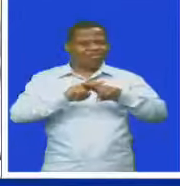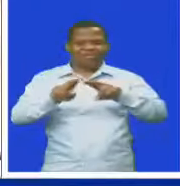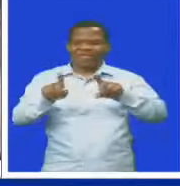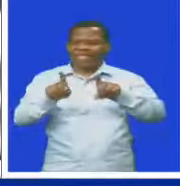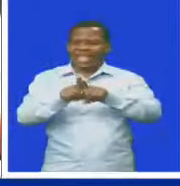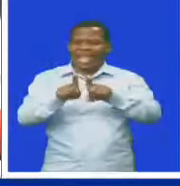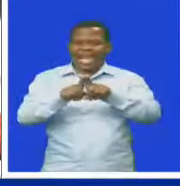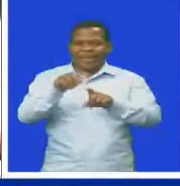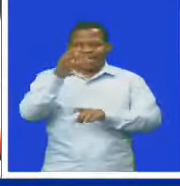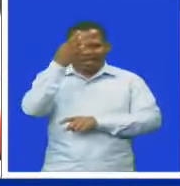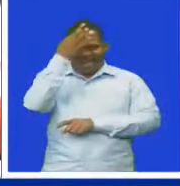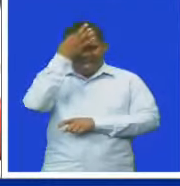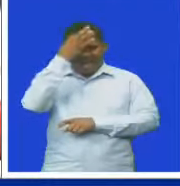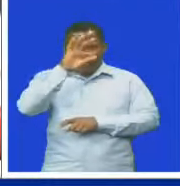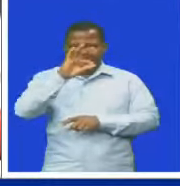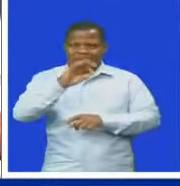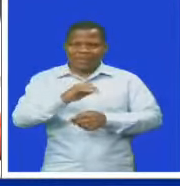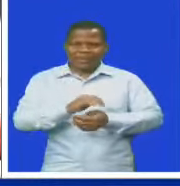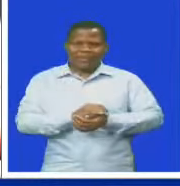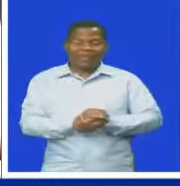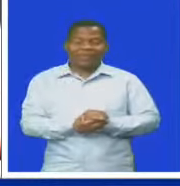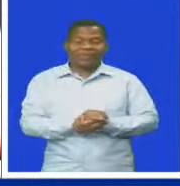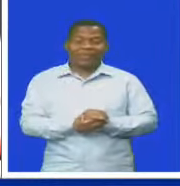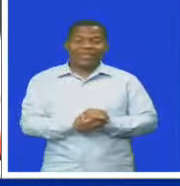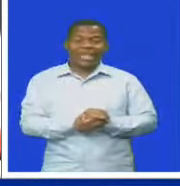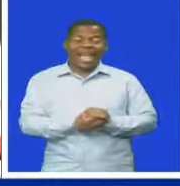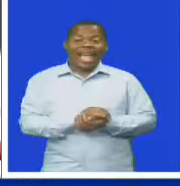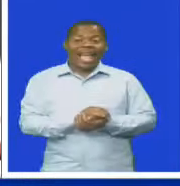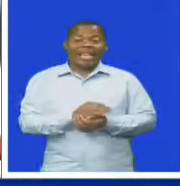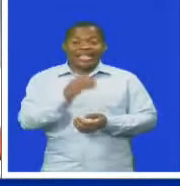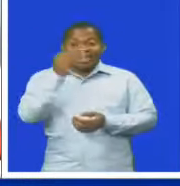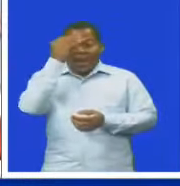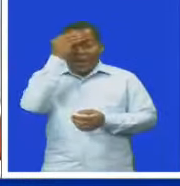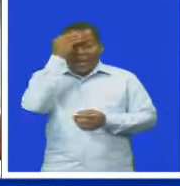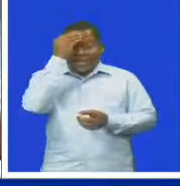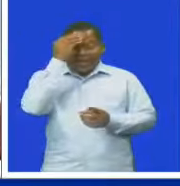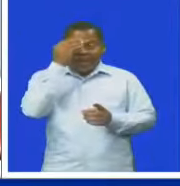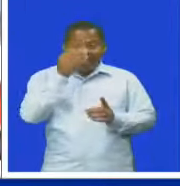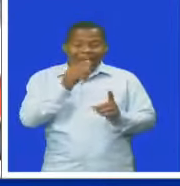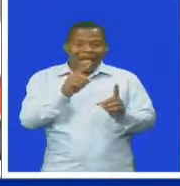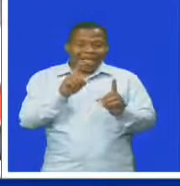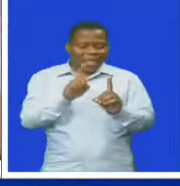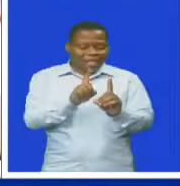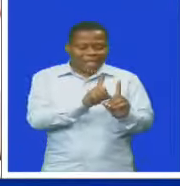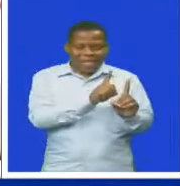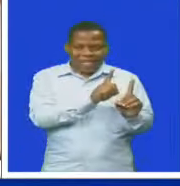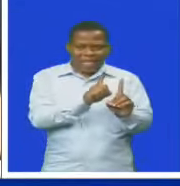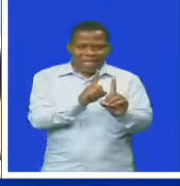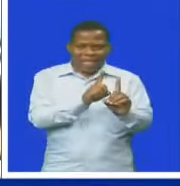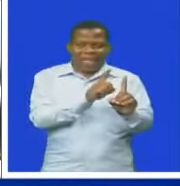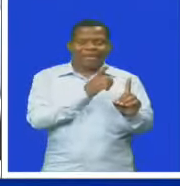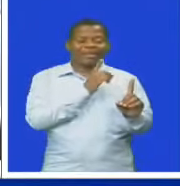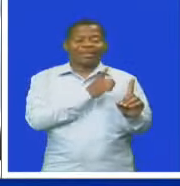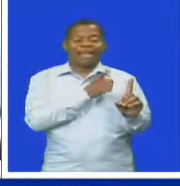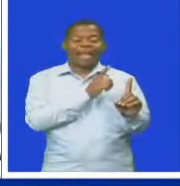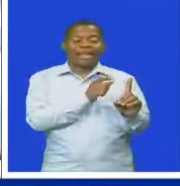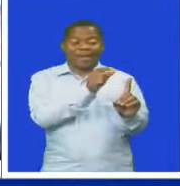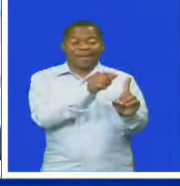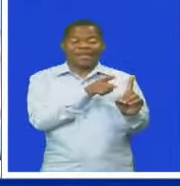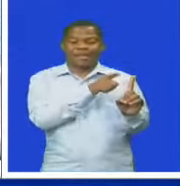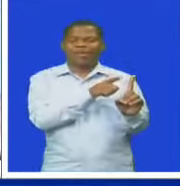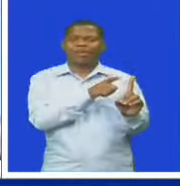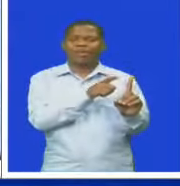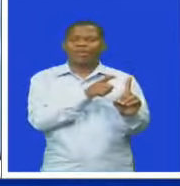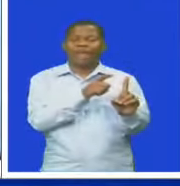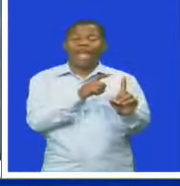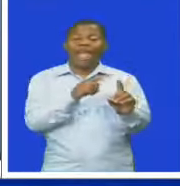Leliphoyisa lisithele lalandza umsolwa lebekatimbonye inhloko ngesembatho lebesisaluduku lamgibeta